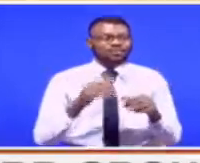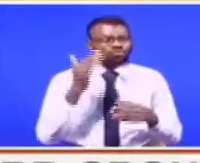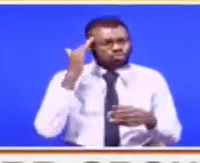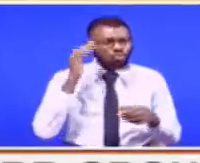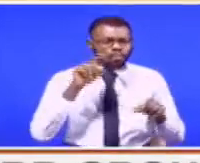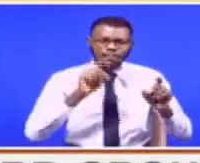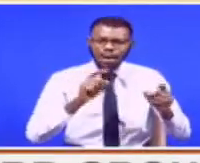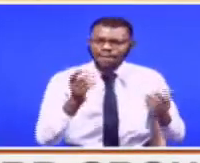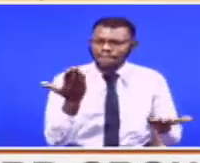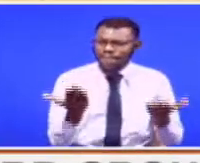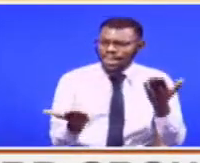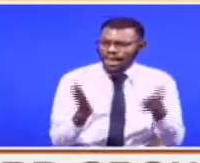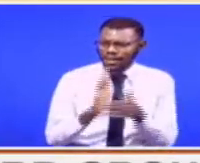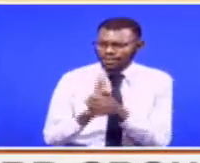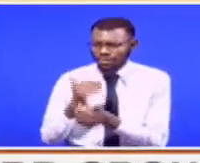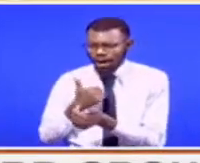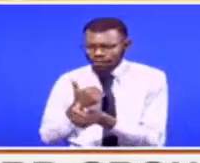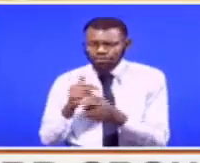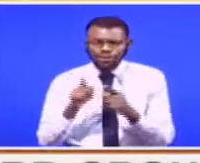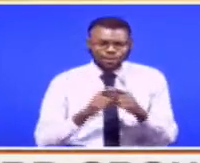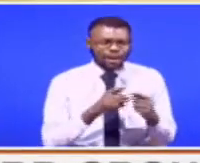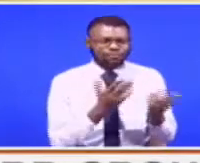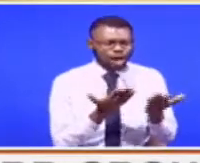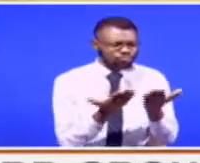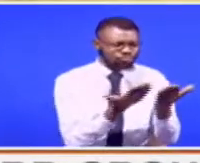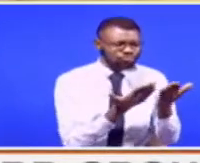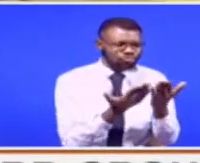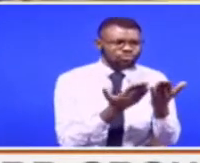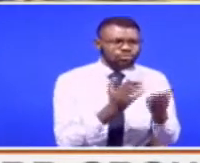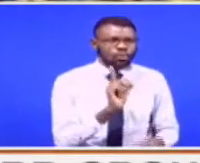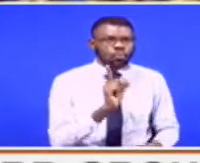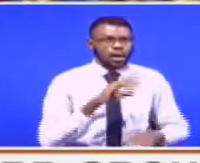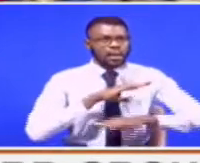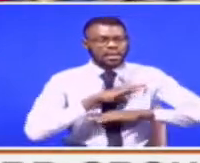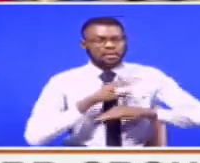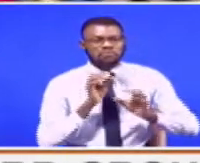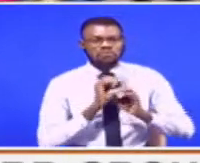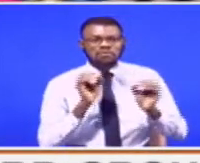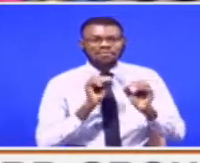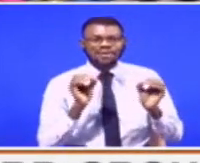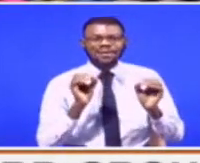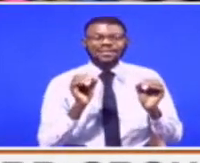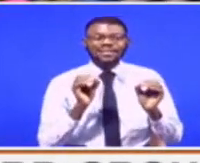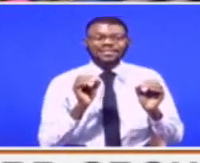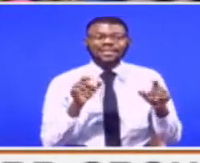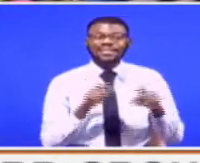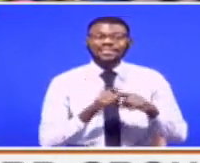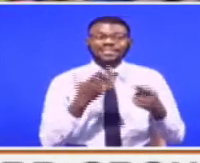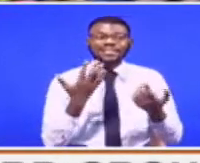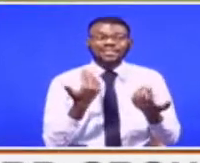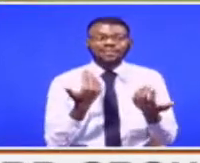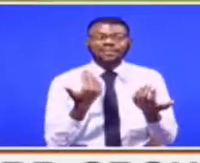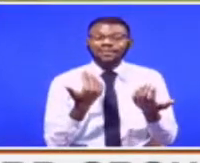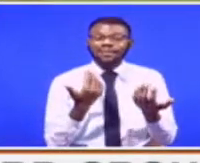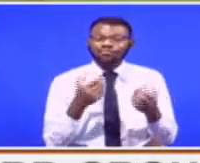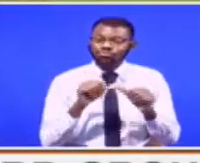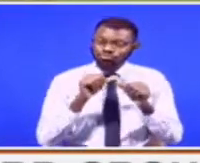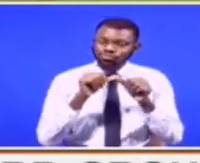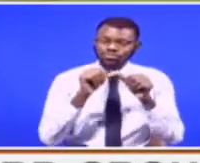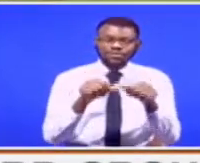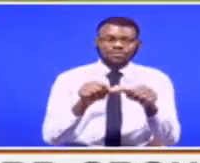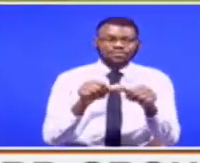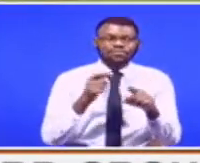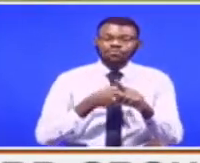balance talanta na masomo. Yeah, moja peke yake itoshi, ni kama ndege, unahitaji mabawa mawili, ndio uweze kuenea mzuri. Tangu